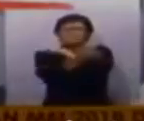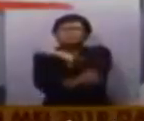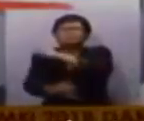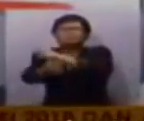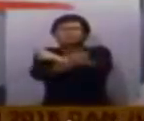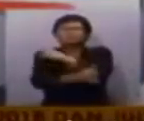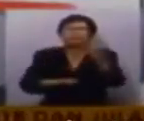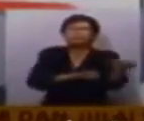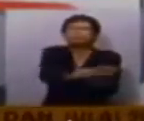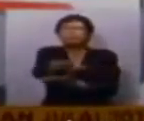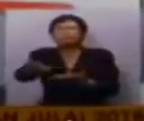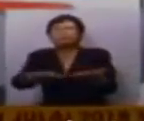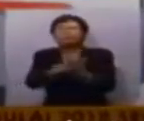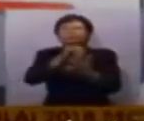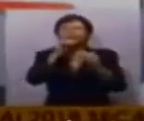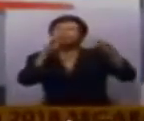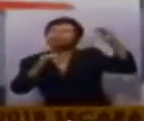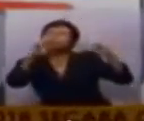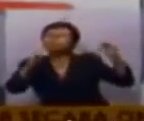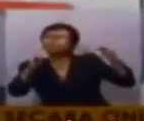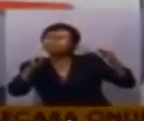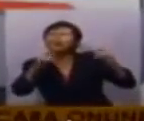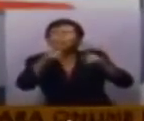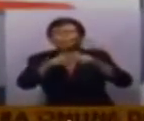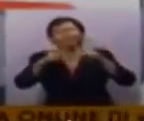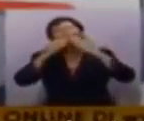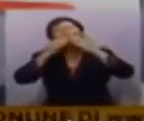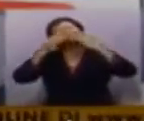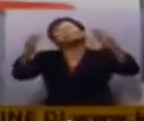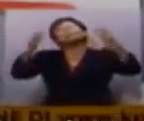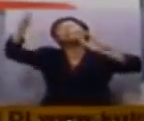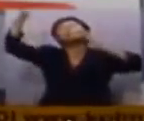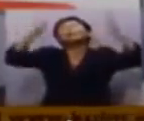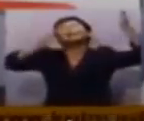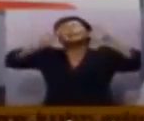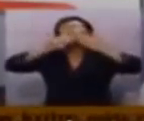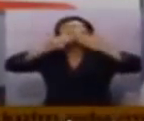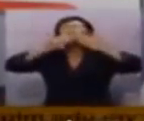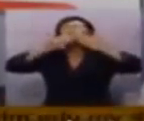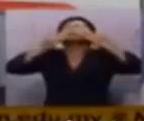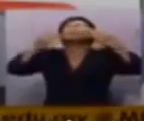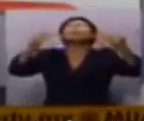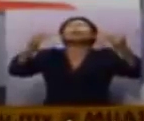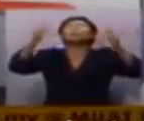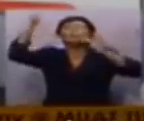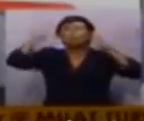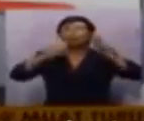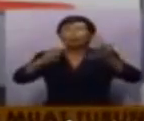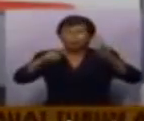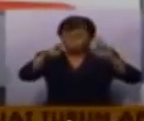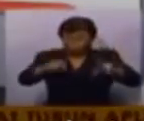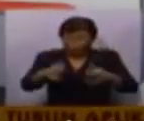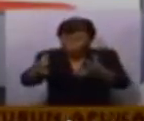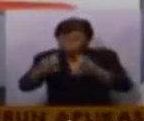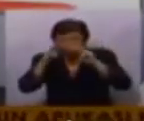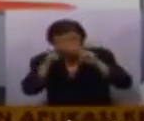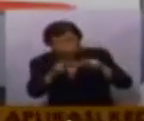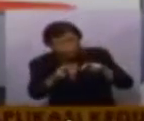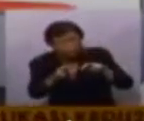berada dalam kancah ketidakstabilan. Tetapi alhamdulillah, di negara kita, hasrat rakyat untuk